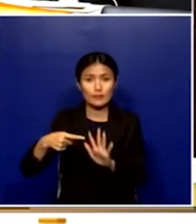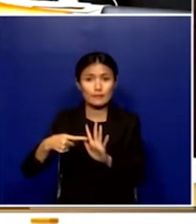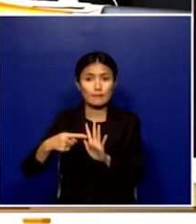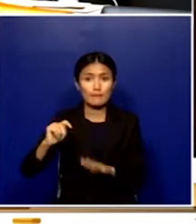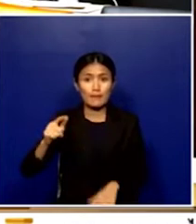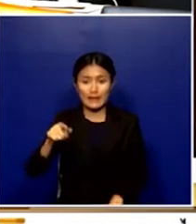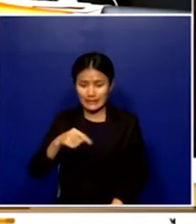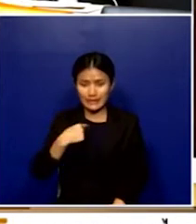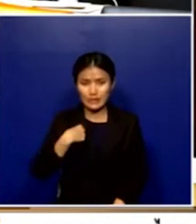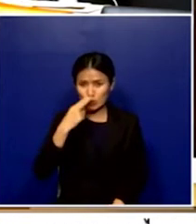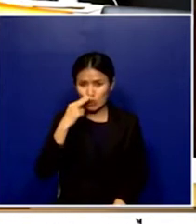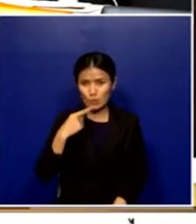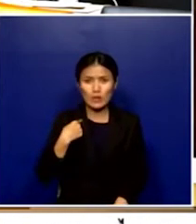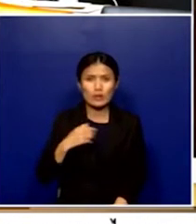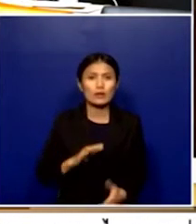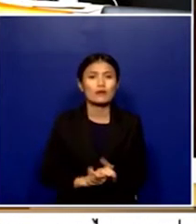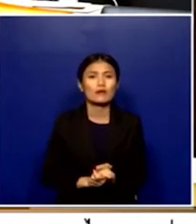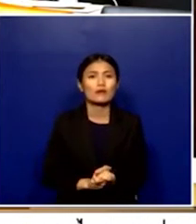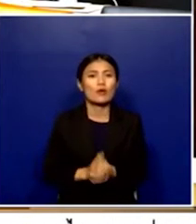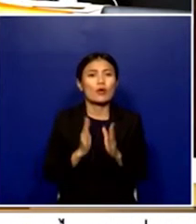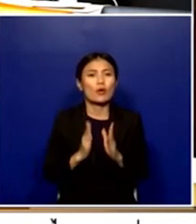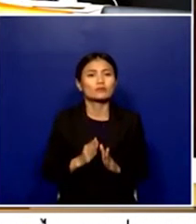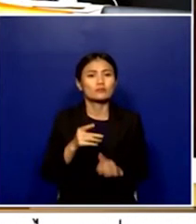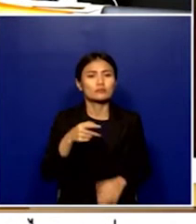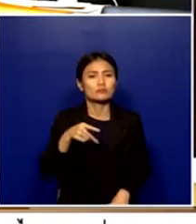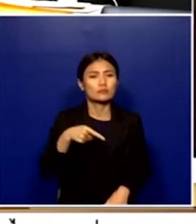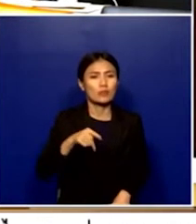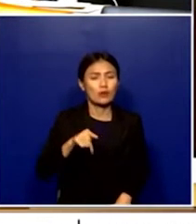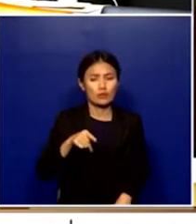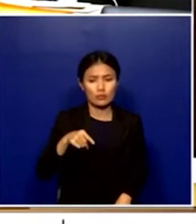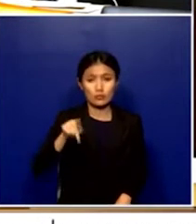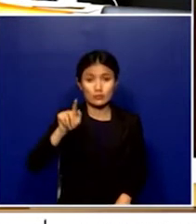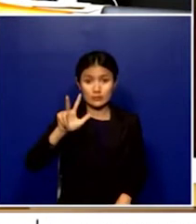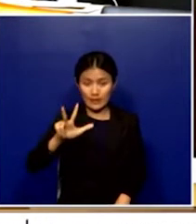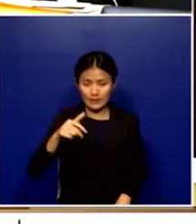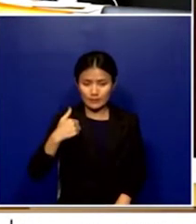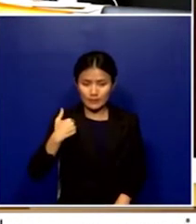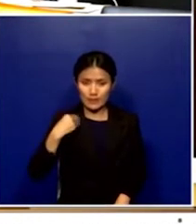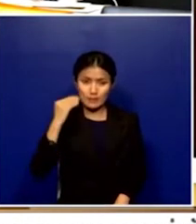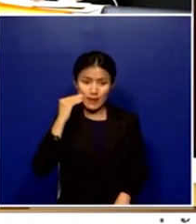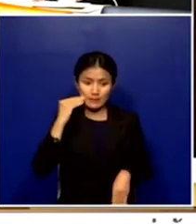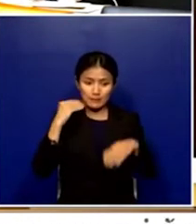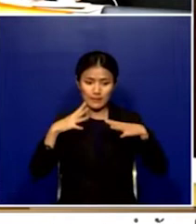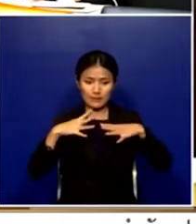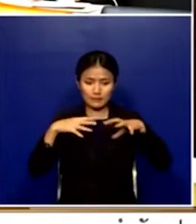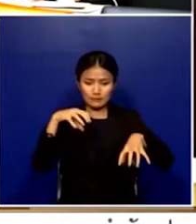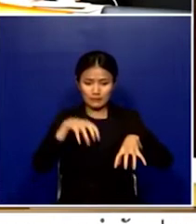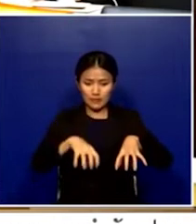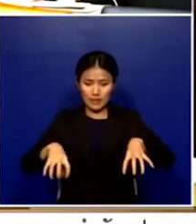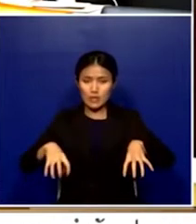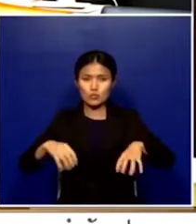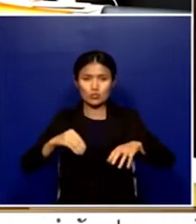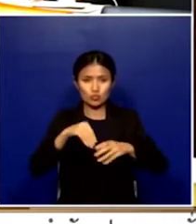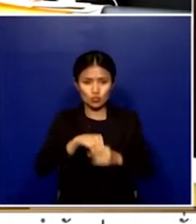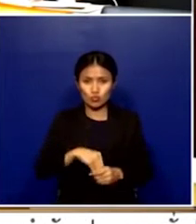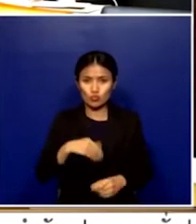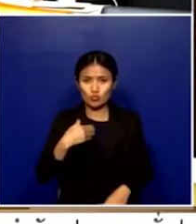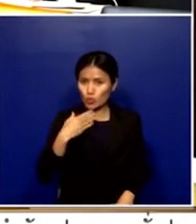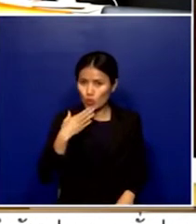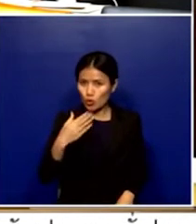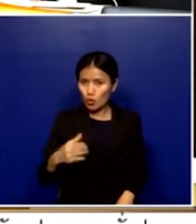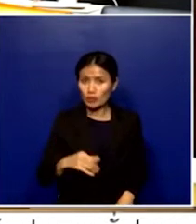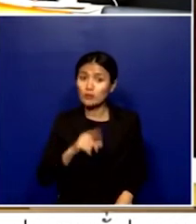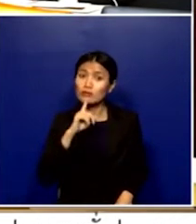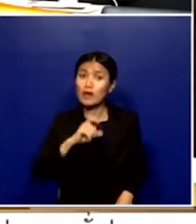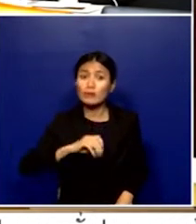ได้ใช้บานพักหวงแ่งนี้เป็นที่ประชุมทางการเมืองมาตลอดค่ายถหารเป็นที่ส่องสุมทางกเมืองเหอคะ